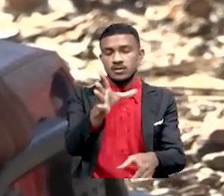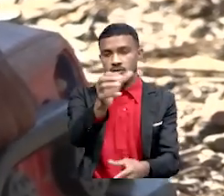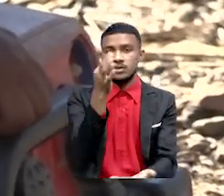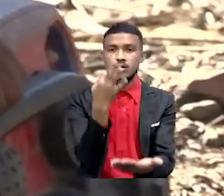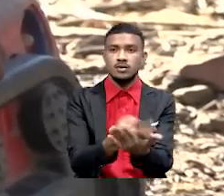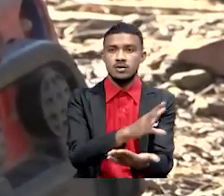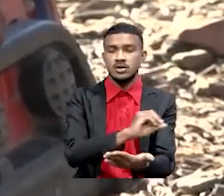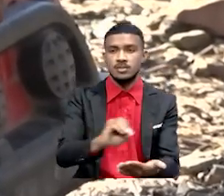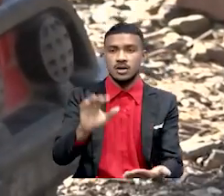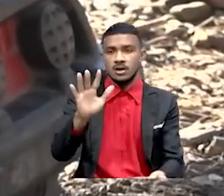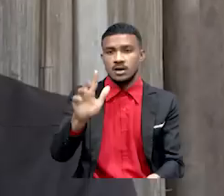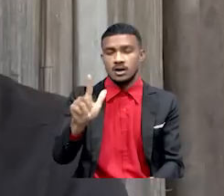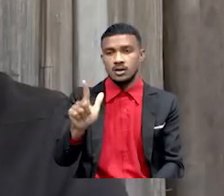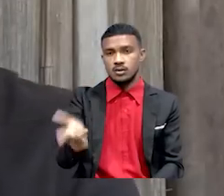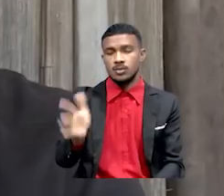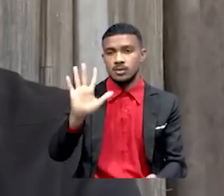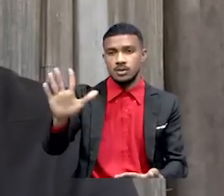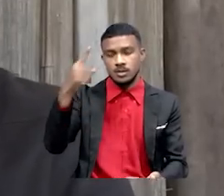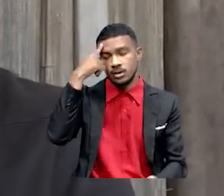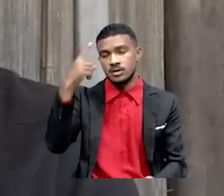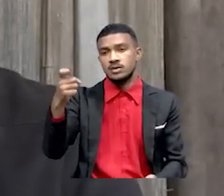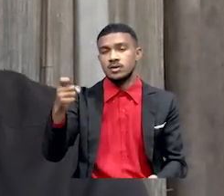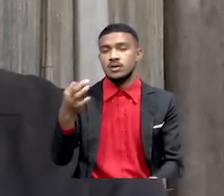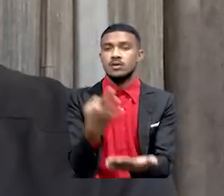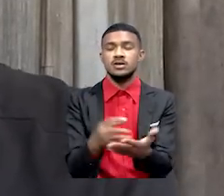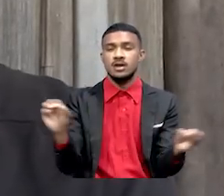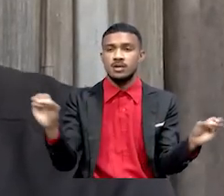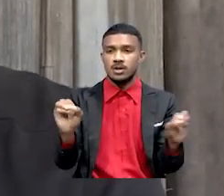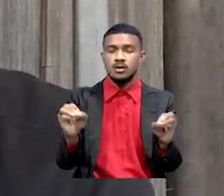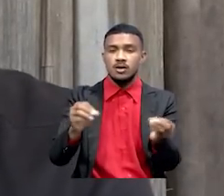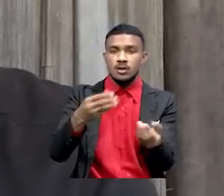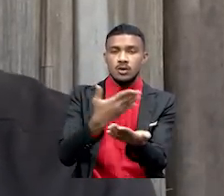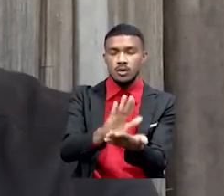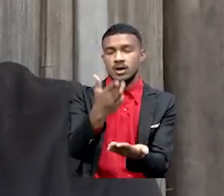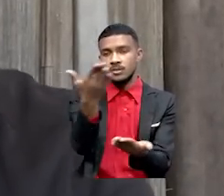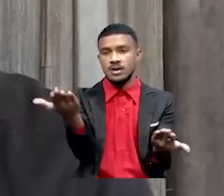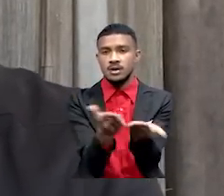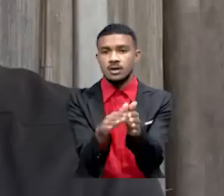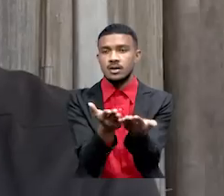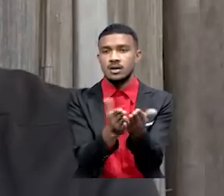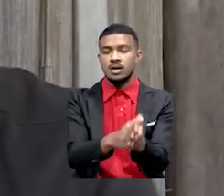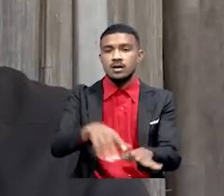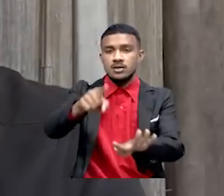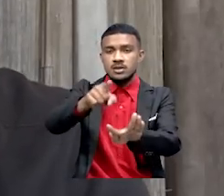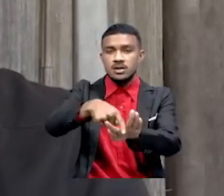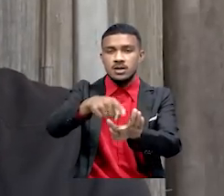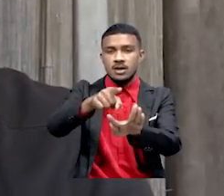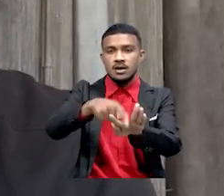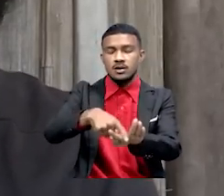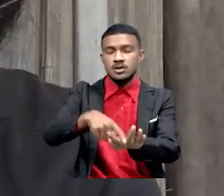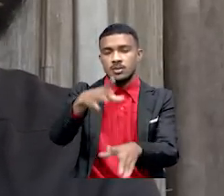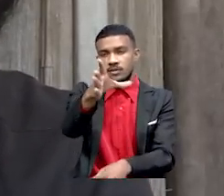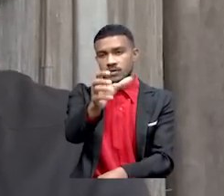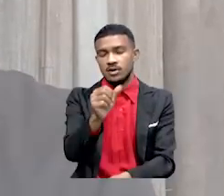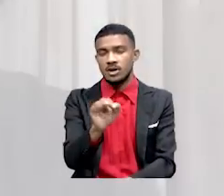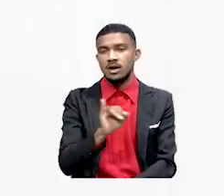kuarter, hau dehan sana osan lah ya hiram atau hola bayi mereka dermo. Habis sana ni sana lu sekal sana lau saya ba tahu harum ke bapak putih dia ni